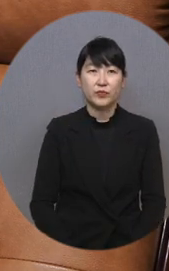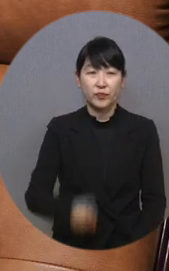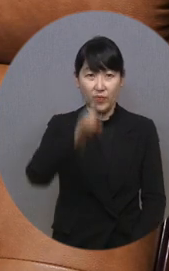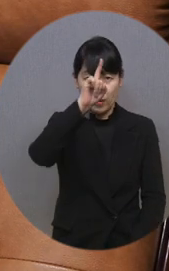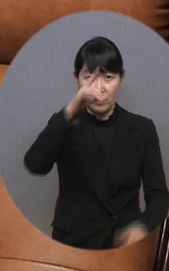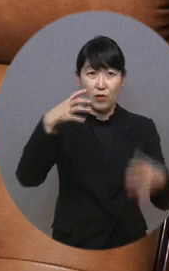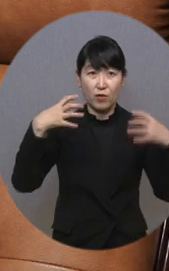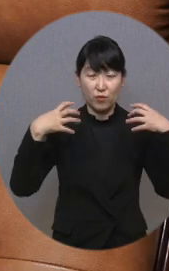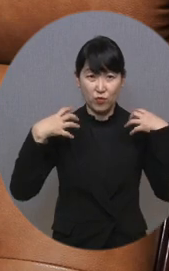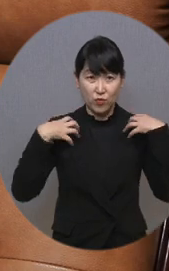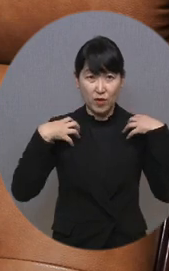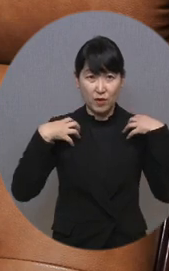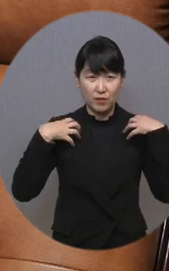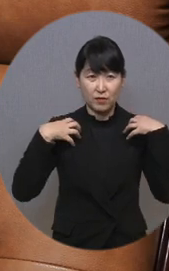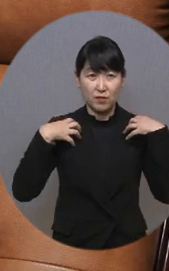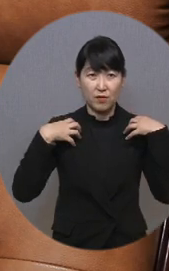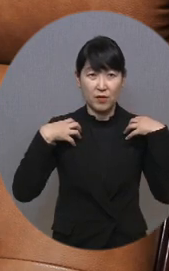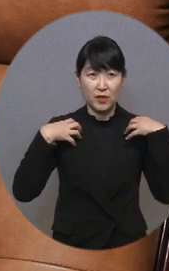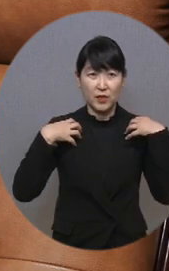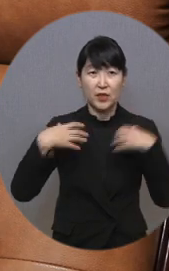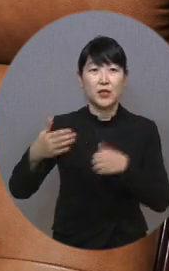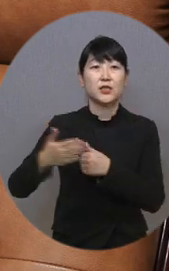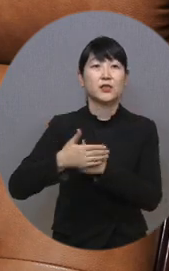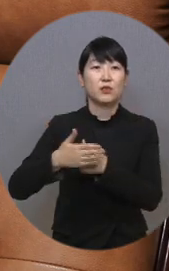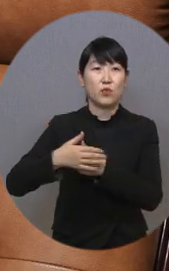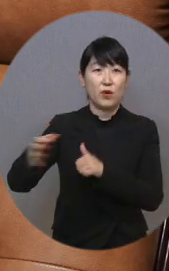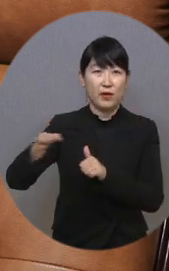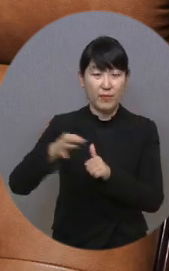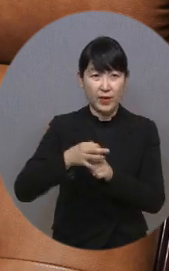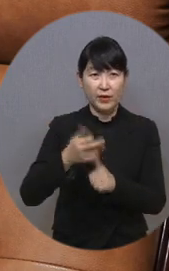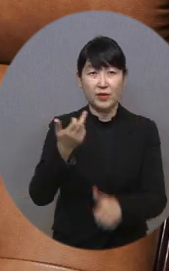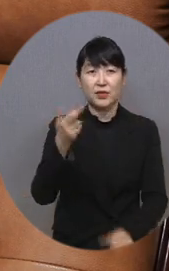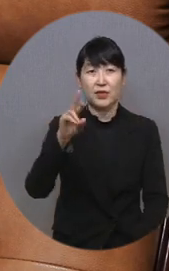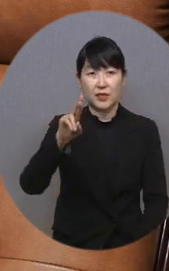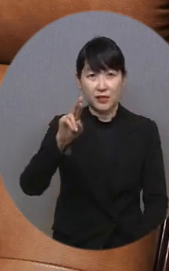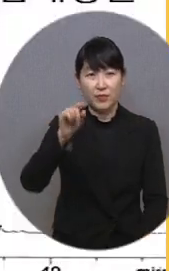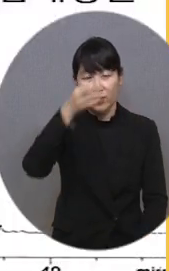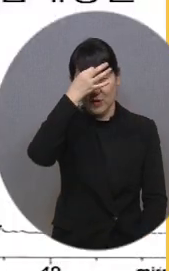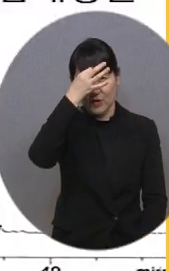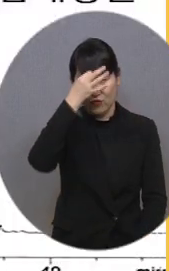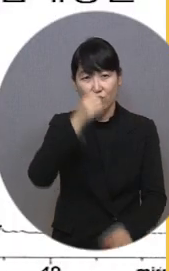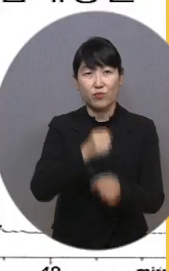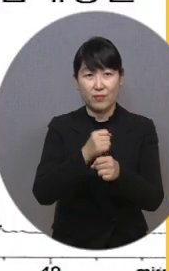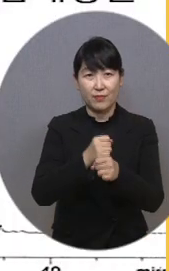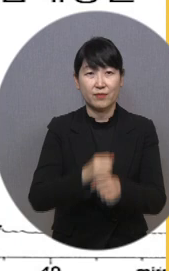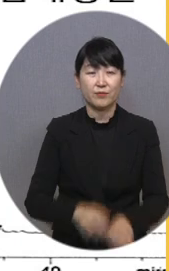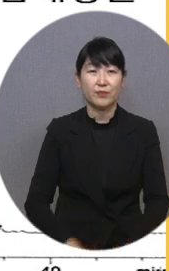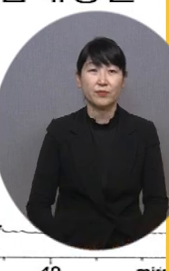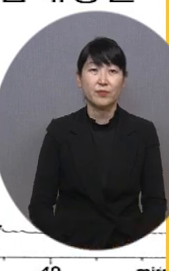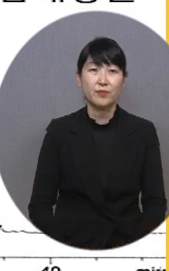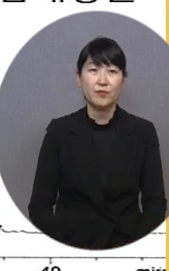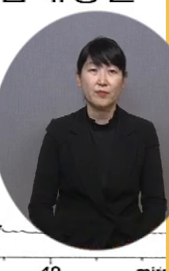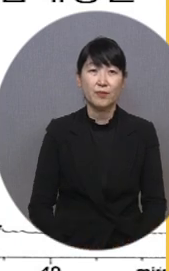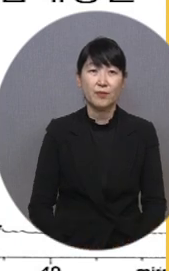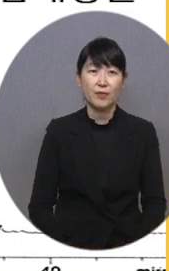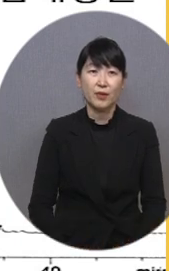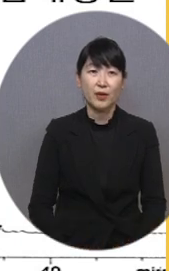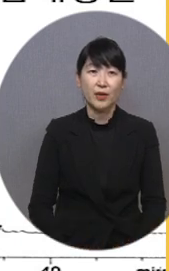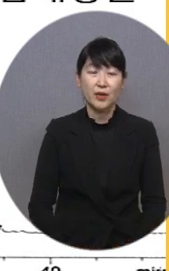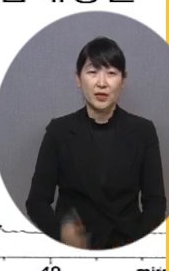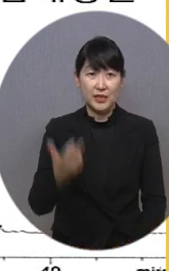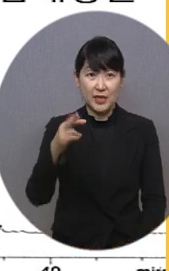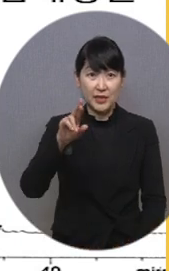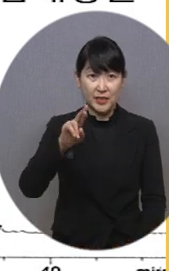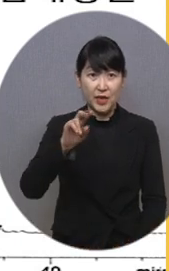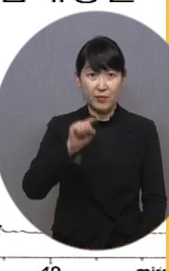공무원에 있을 때 지원금을 받아가지고 산삼을 배양할 수 있는 그런 기술을 개발했었죠. 산삼 배양근은 산삼과